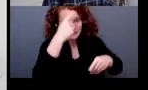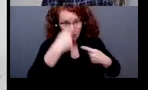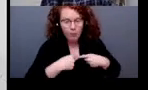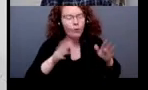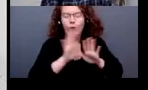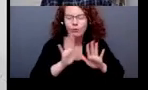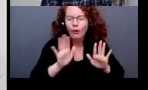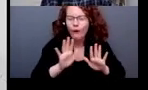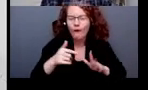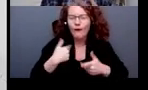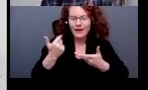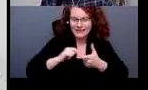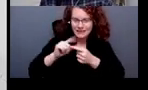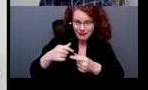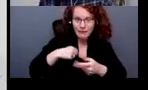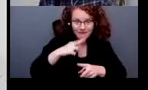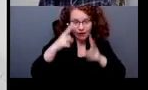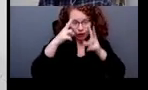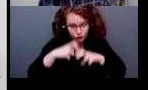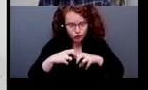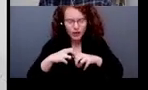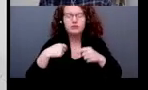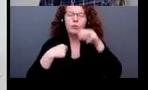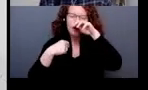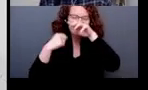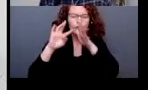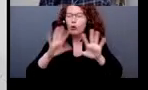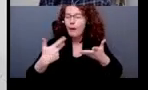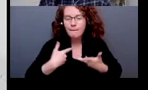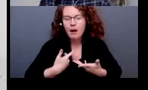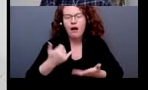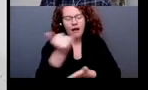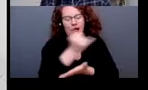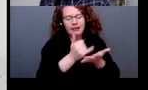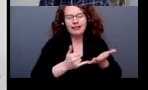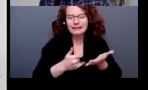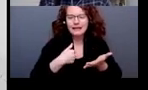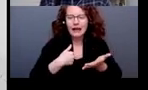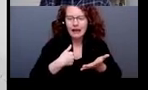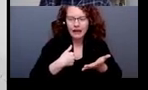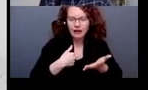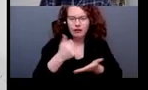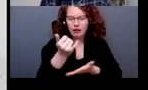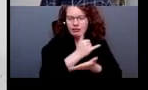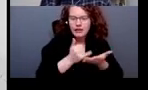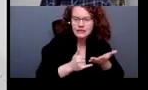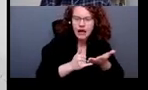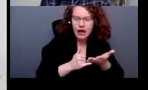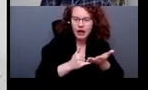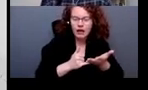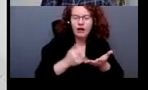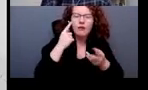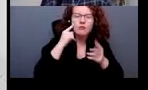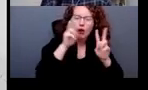réparation, j'ai commencé à utiliser le dessin comme outil d'observation et de documentation. Et grâce à